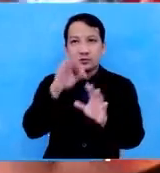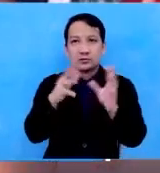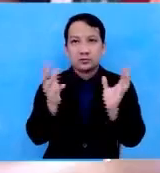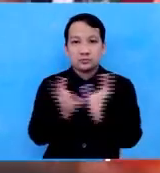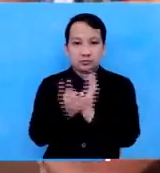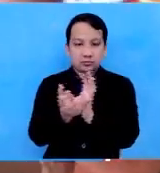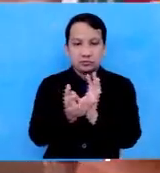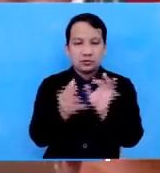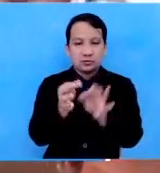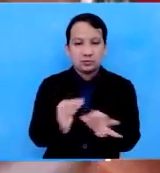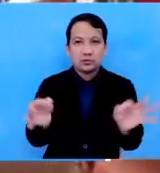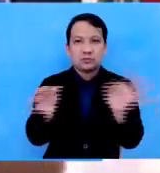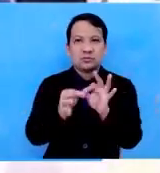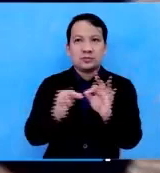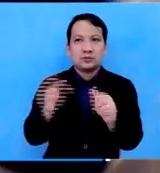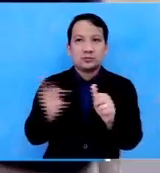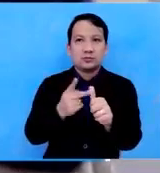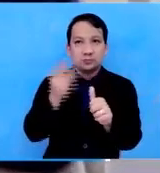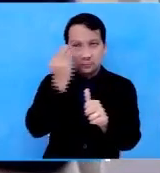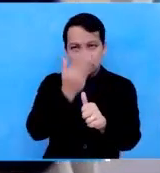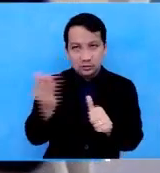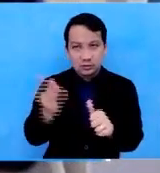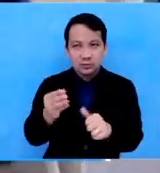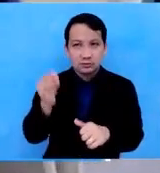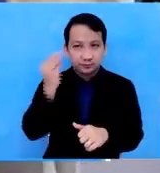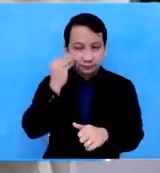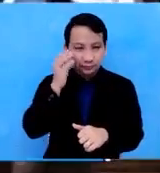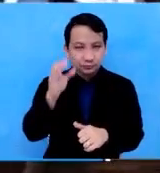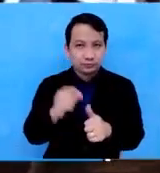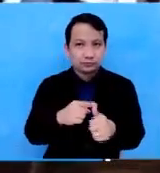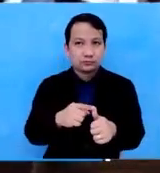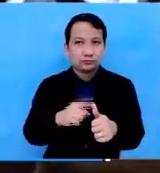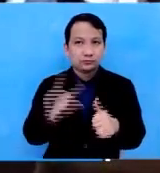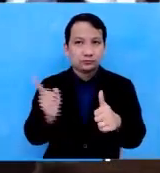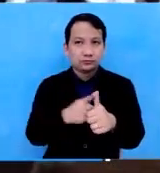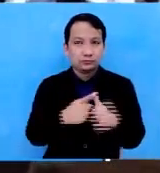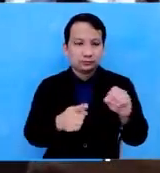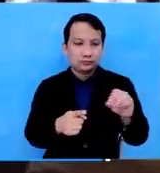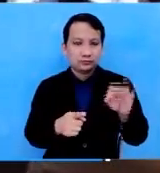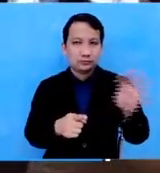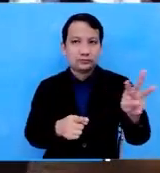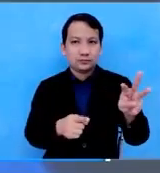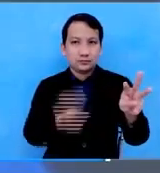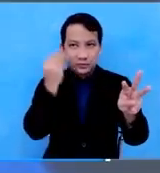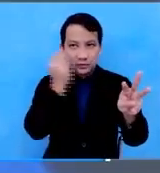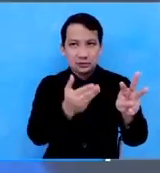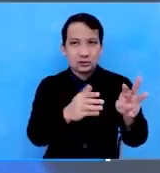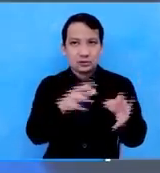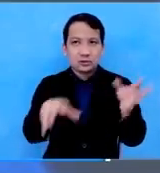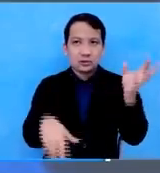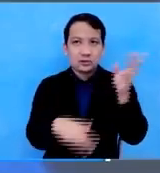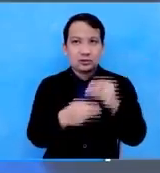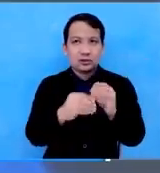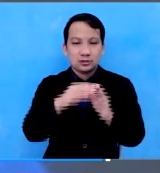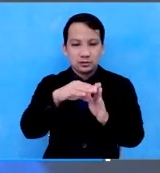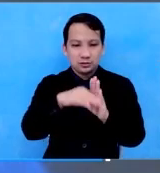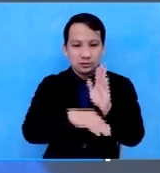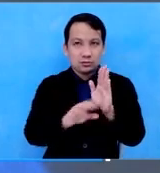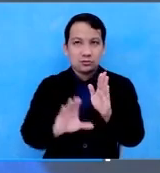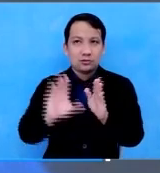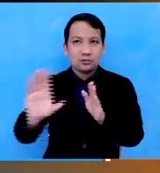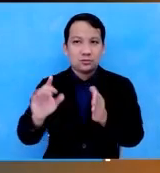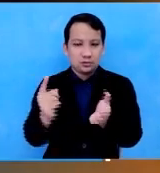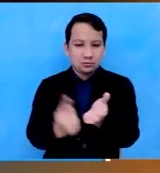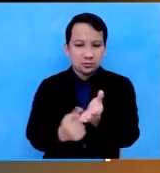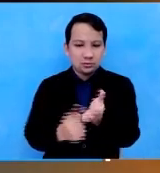daw na prioridad ni Marcos Jr. ang mga OFW. Pero tila wala sa official agenda ng Pangulo ang pagtalakay sa